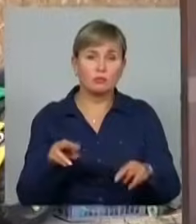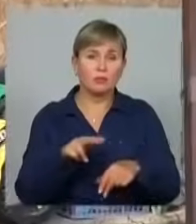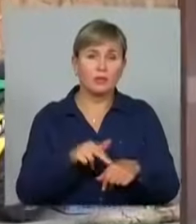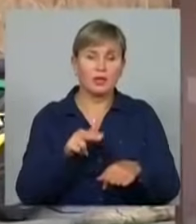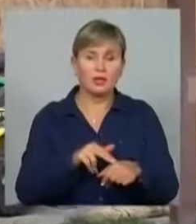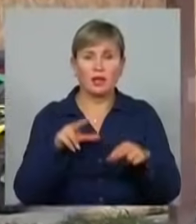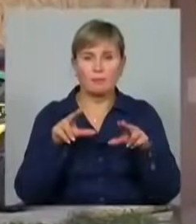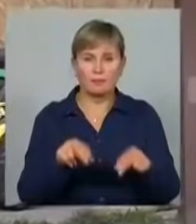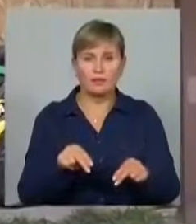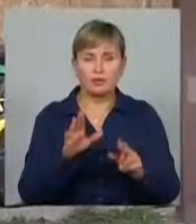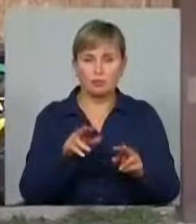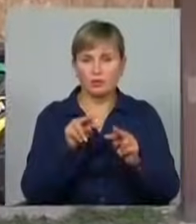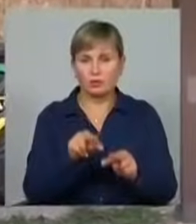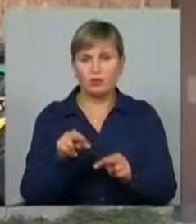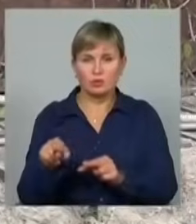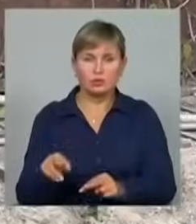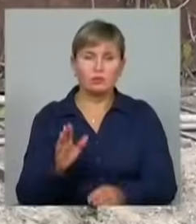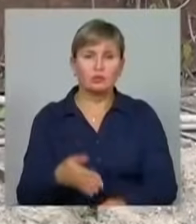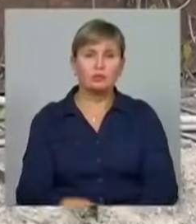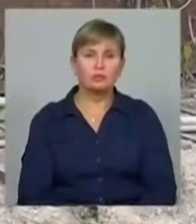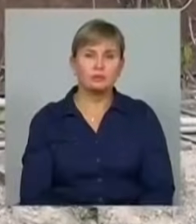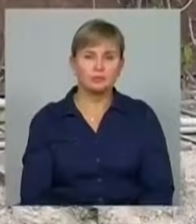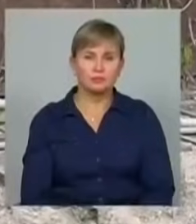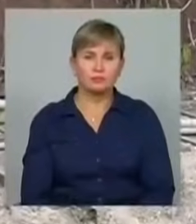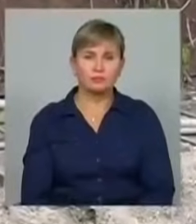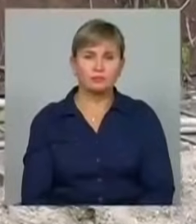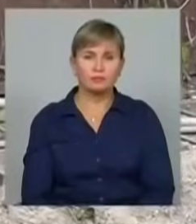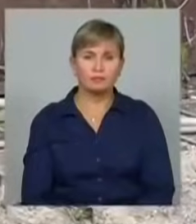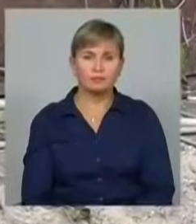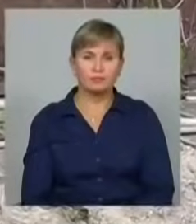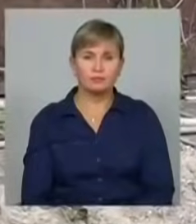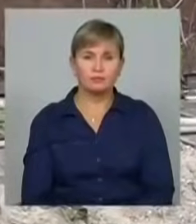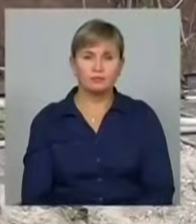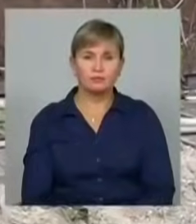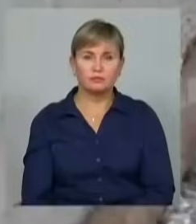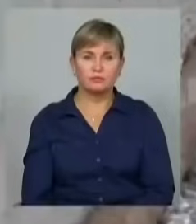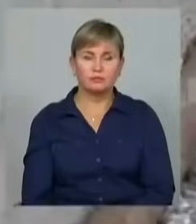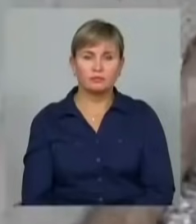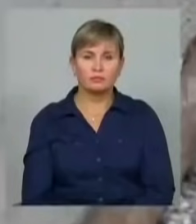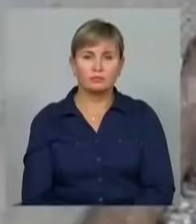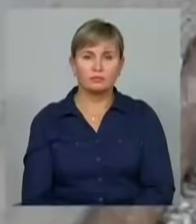полиции пообещали взять ход расследования на контроль. Ануар Амангельдинов, Сагынгали Мунайтпасов, телеканал Алматы.